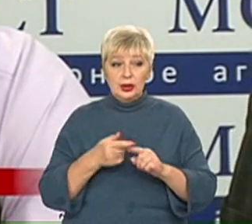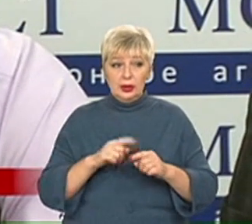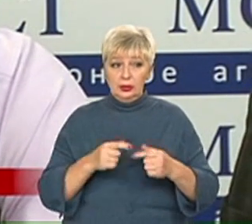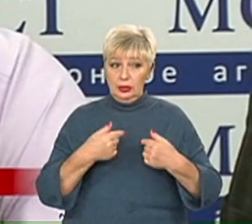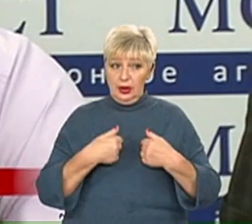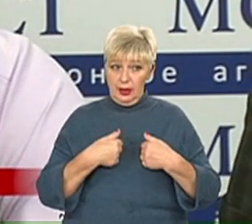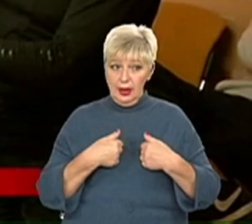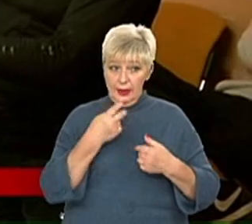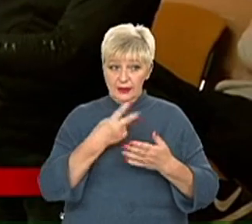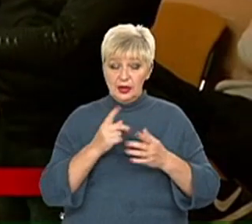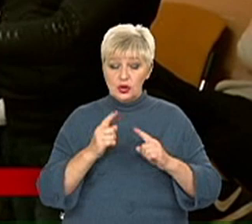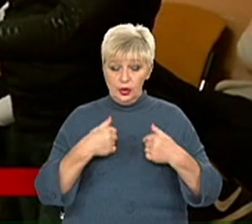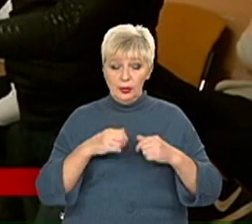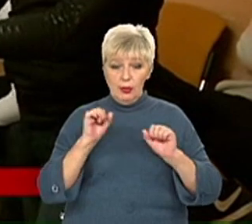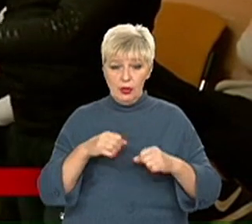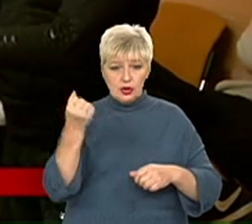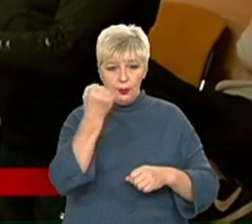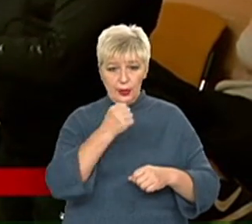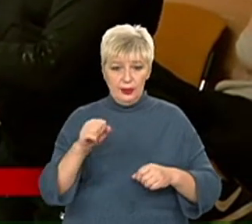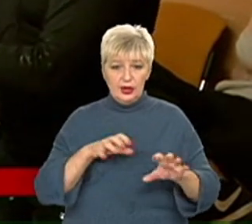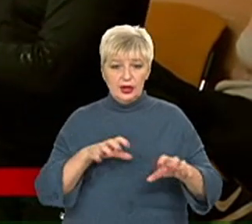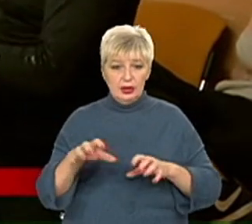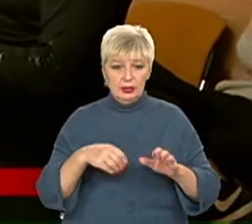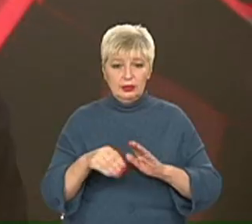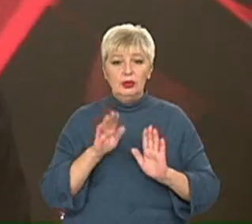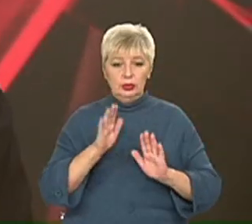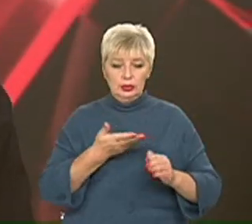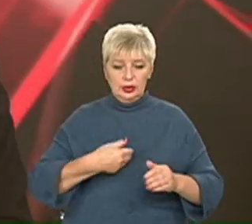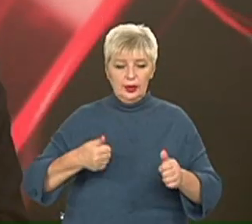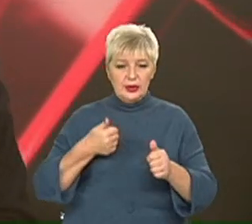що ми можемо побороти корупцію, будуть нам присоединятися.